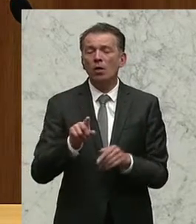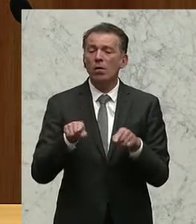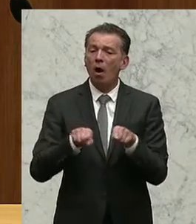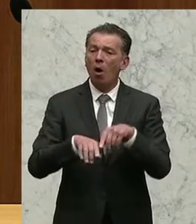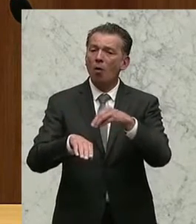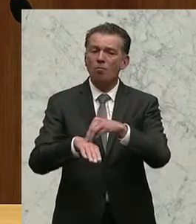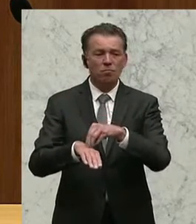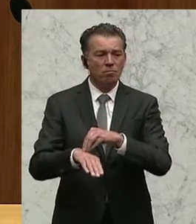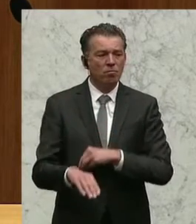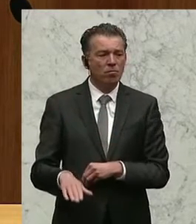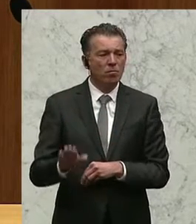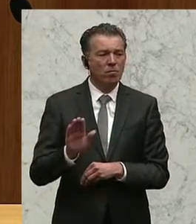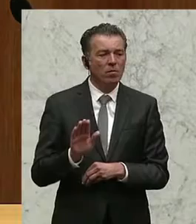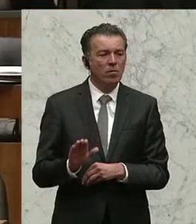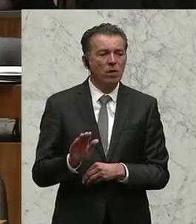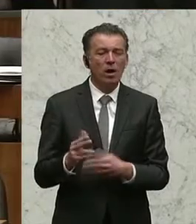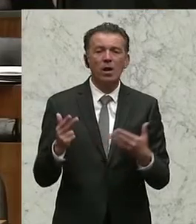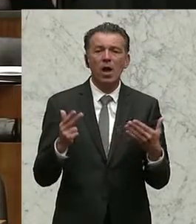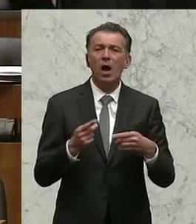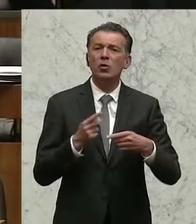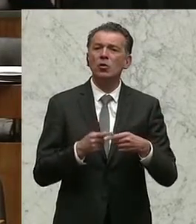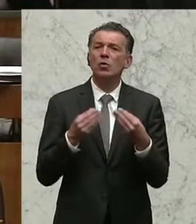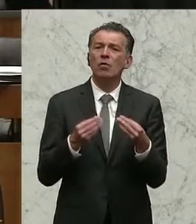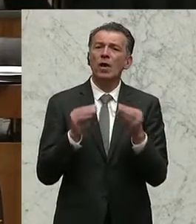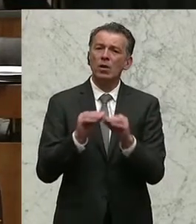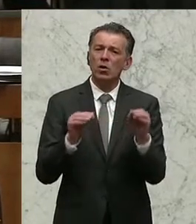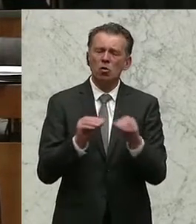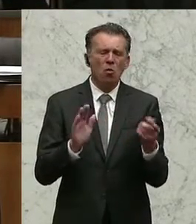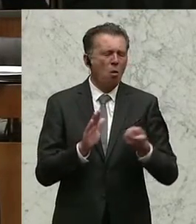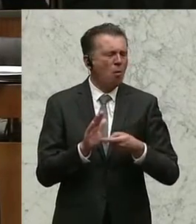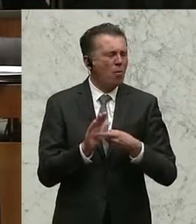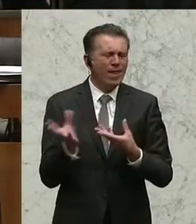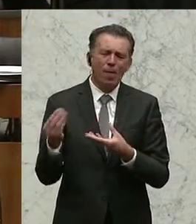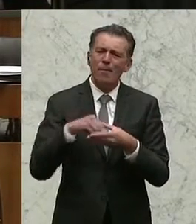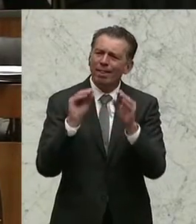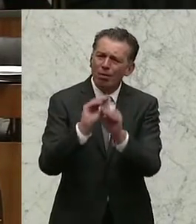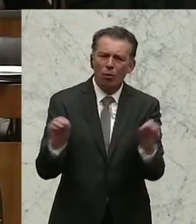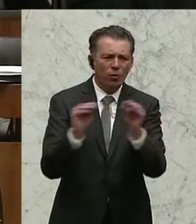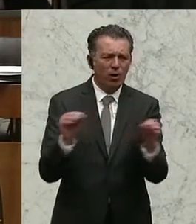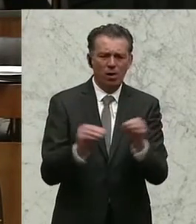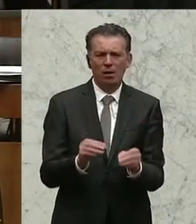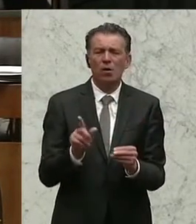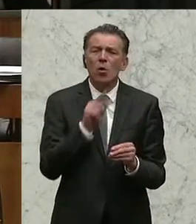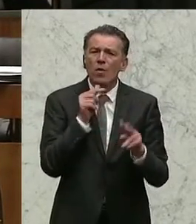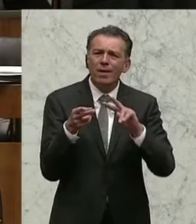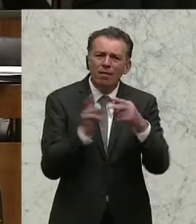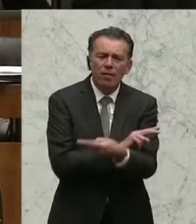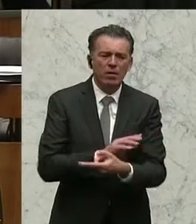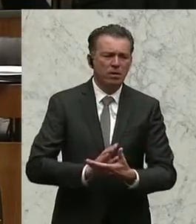er das in seine 8-stündigen Werteschulungen unbedingt mit hineinnimmt, damit es nicht zu Verwechslungen kommt.